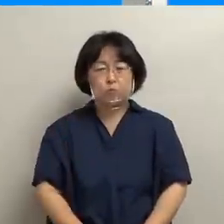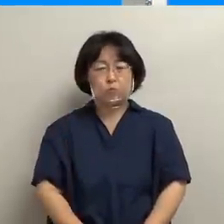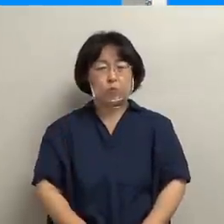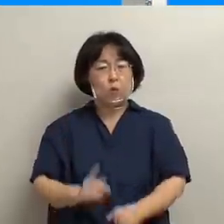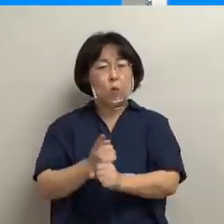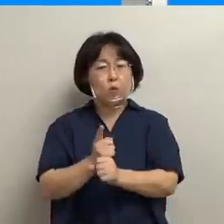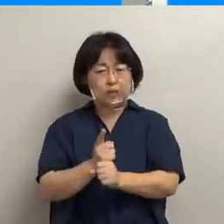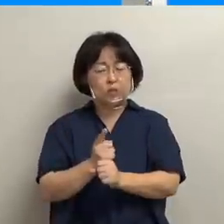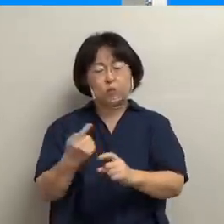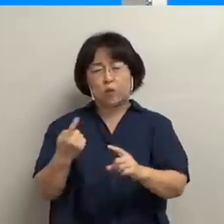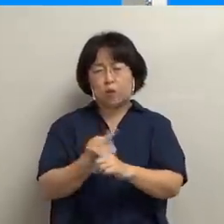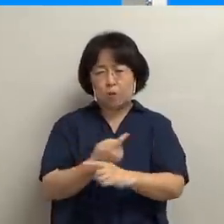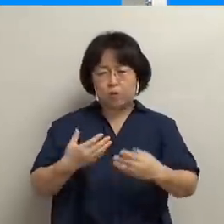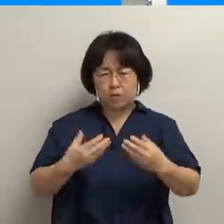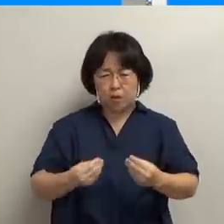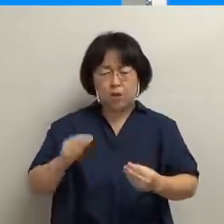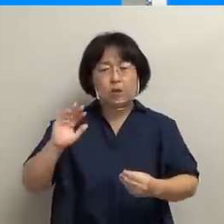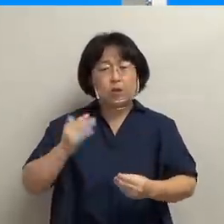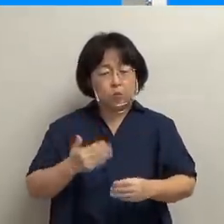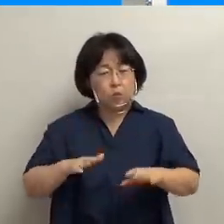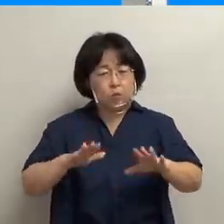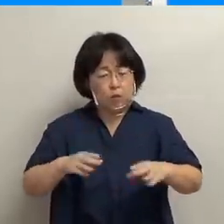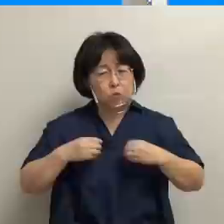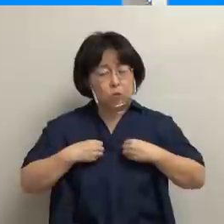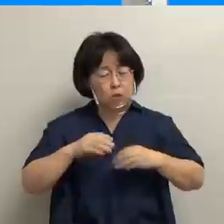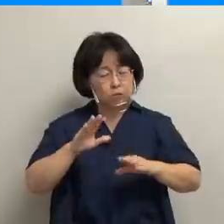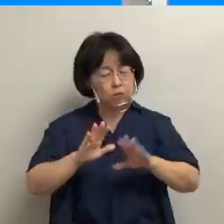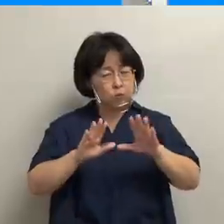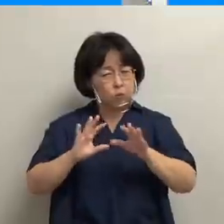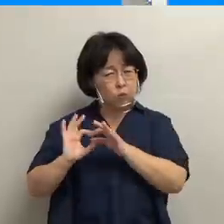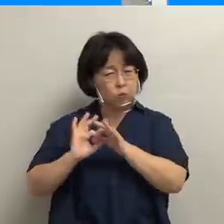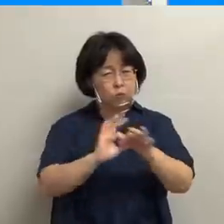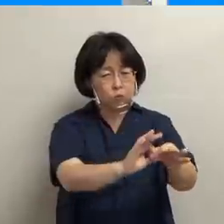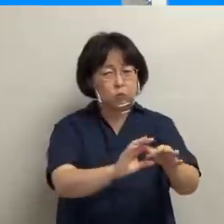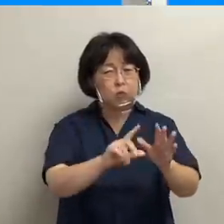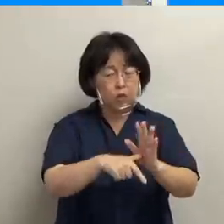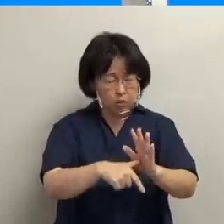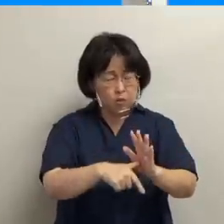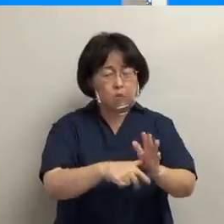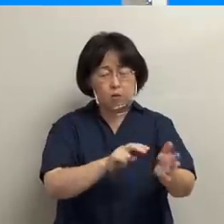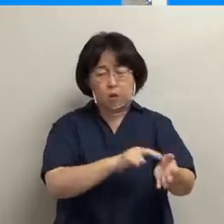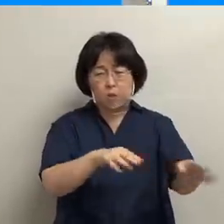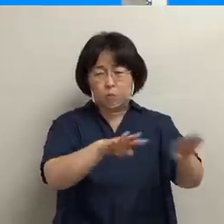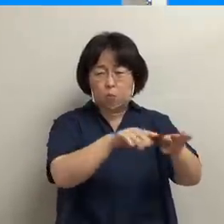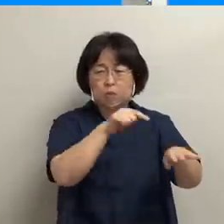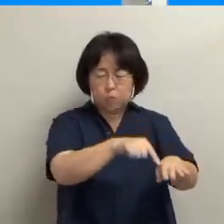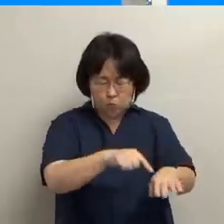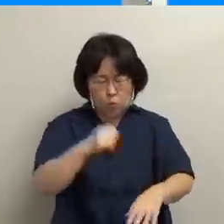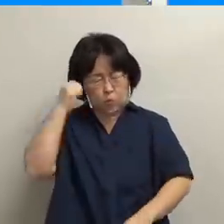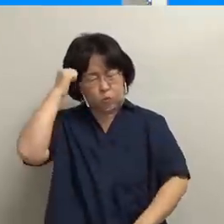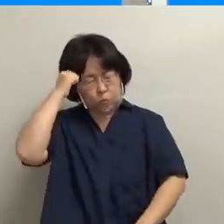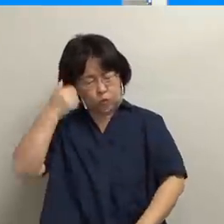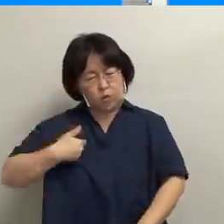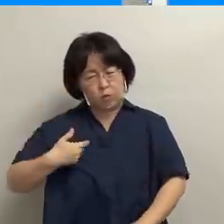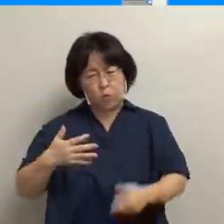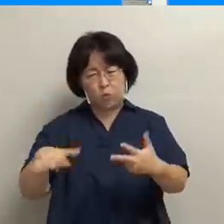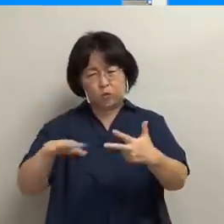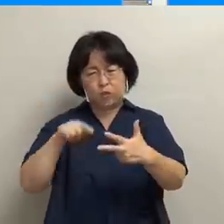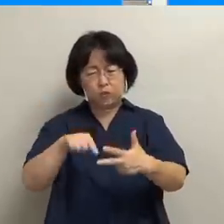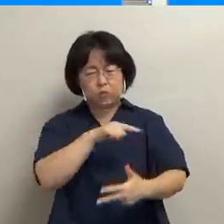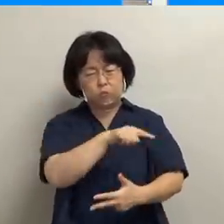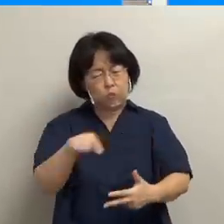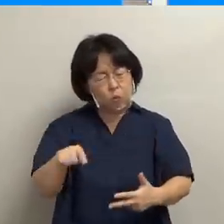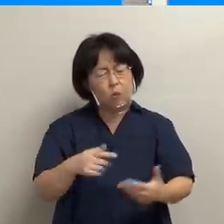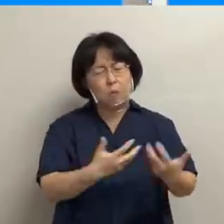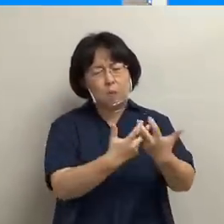たけれどもいずれにしてもこの感染状況が続けば病院も宿泊療養施設も何いっぱいになってしまうときが来て